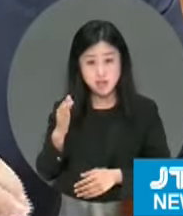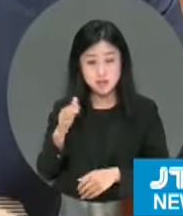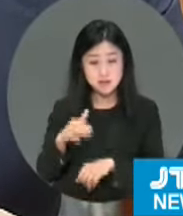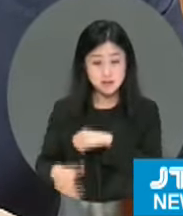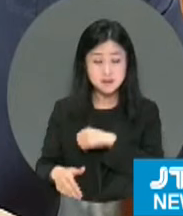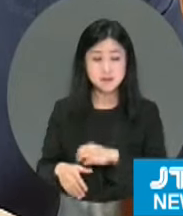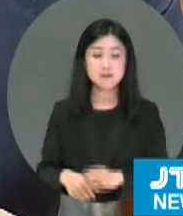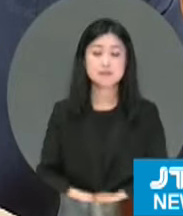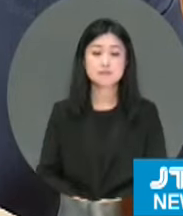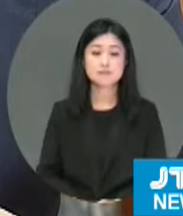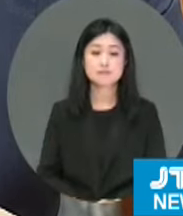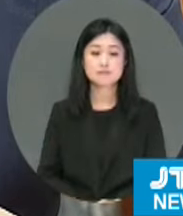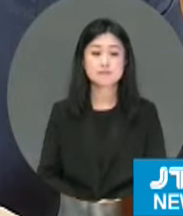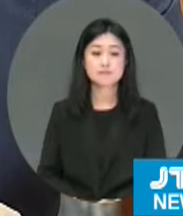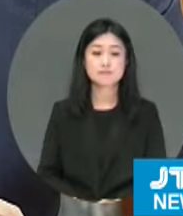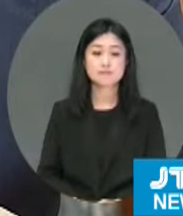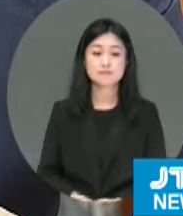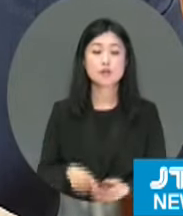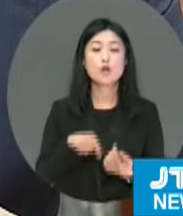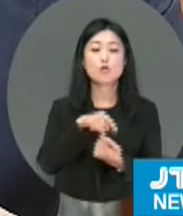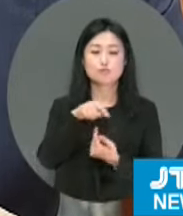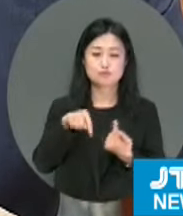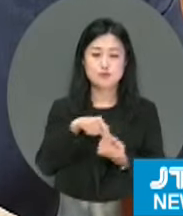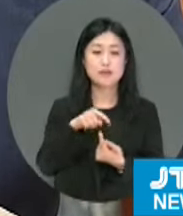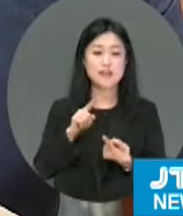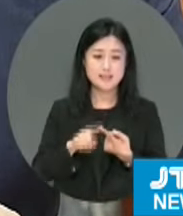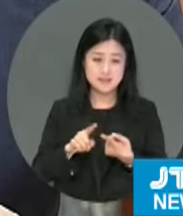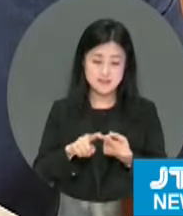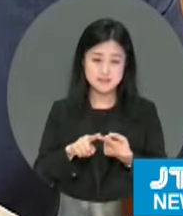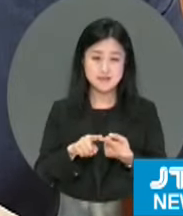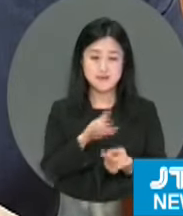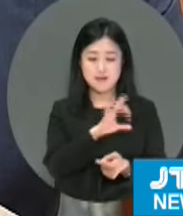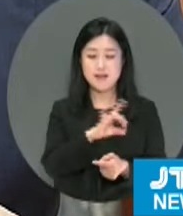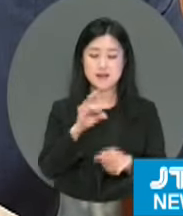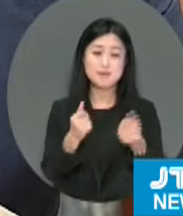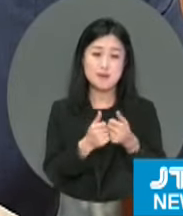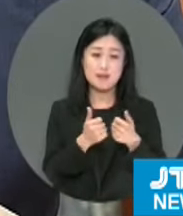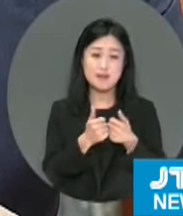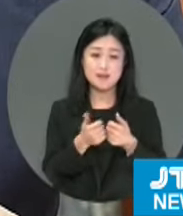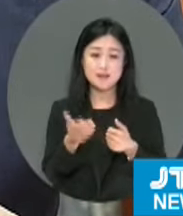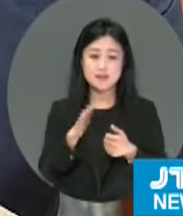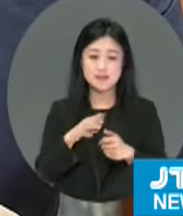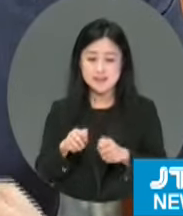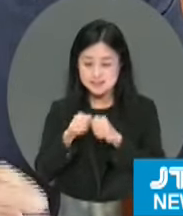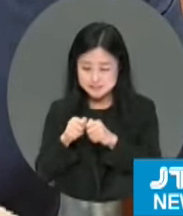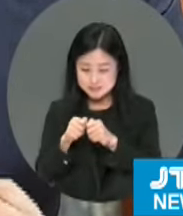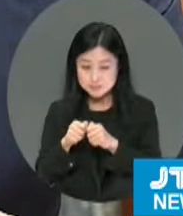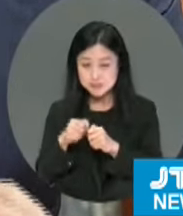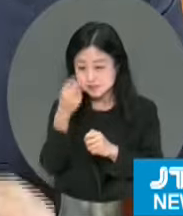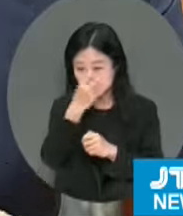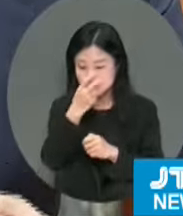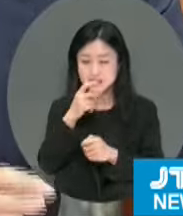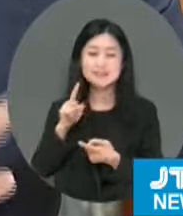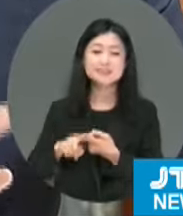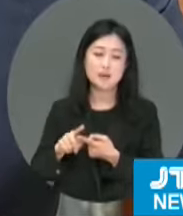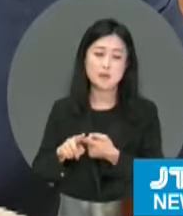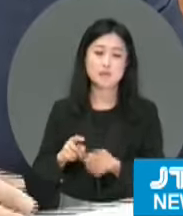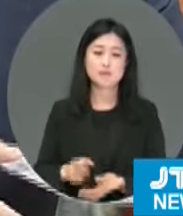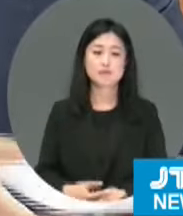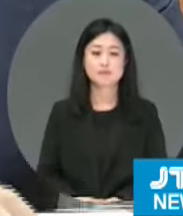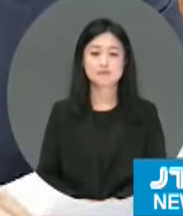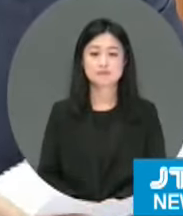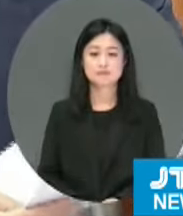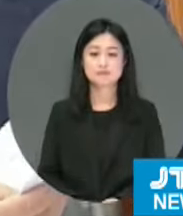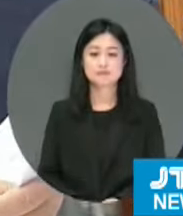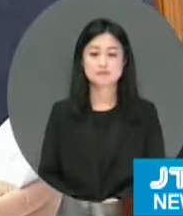이게 운영에 대해서는 이게 비상설로 된다고 하더라도 심의 기능에는 변화가 없는 조항입니다.